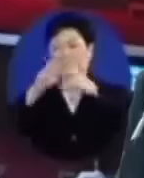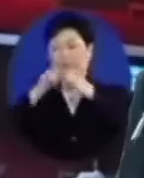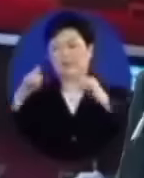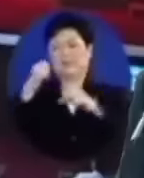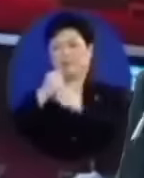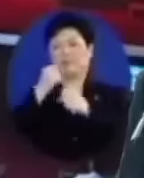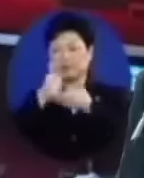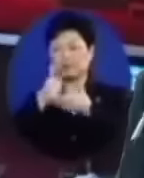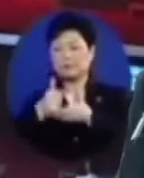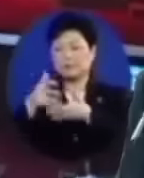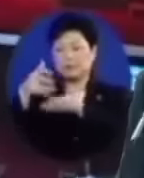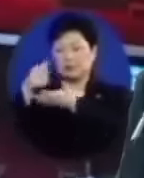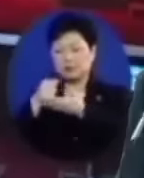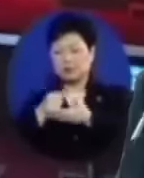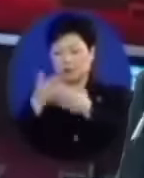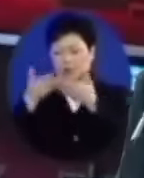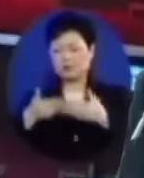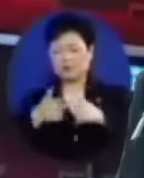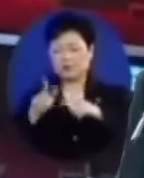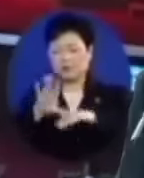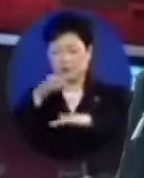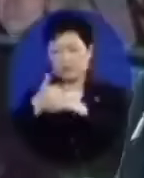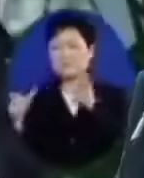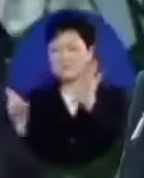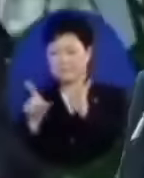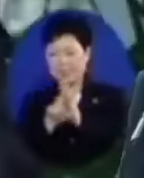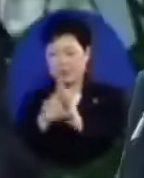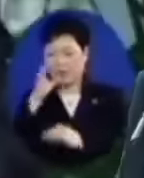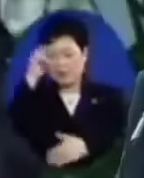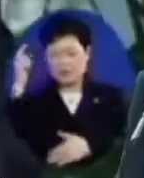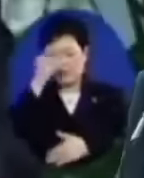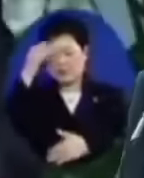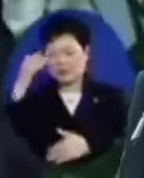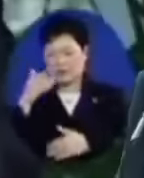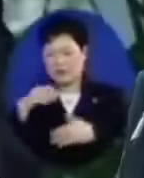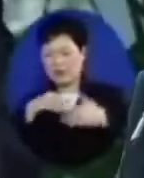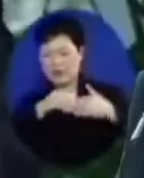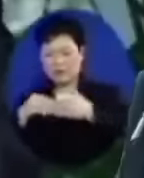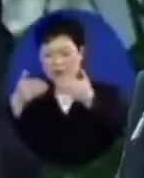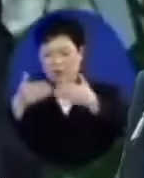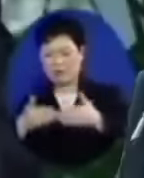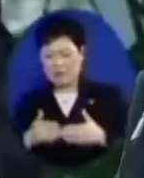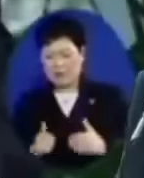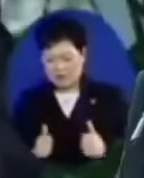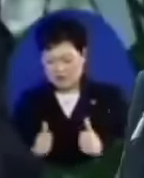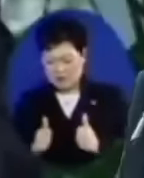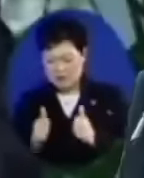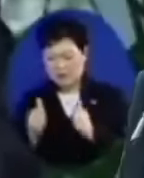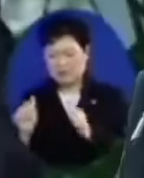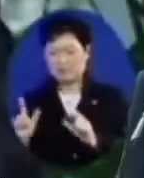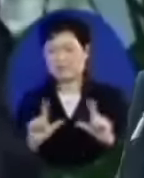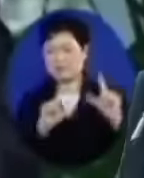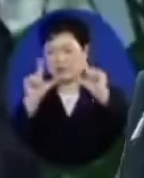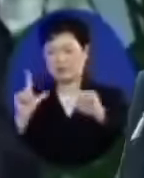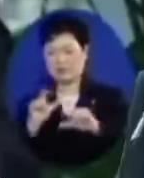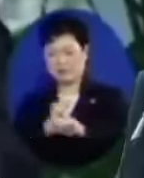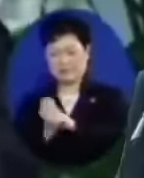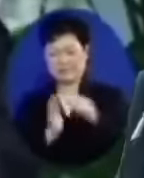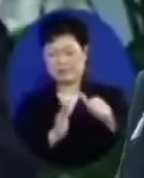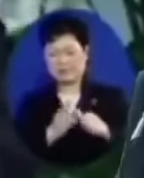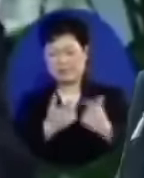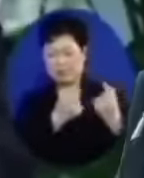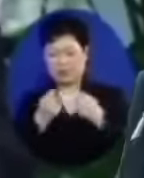만드는 곳이므로 예수 그리스도를 모시고 성령의 인도를 받아 착실하게 자라는 것입니다. 똑같은